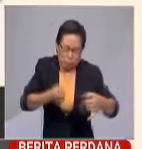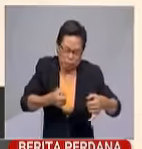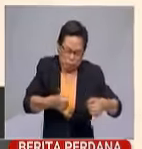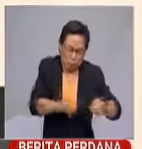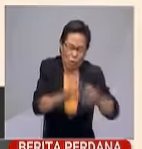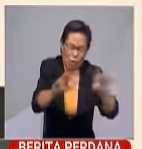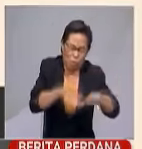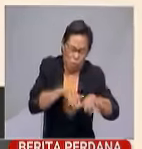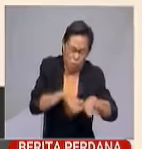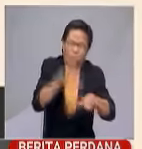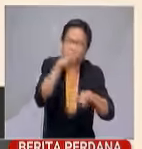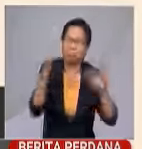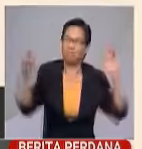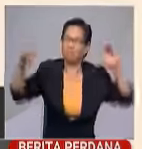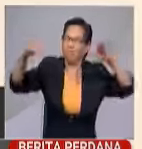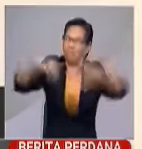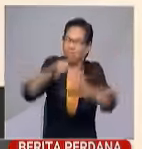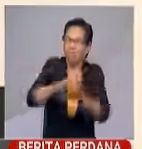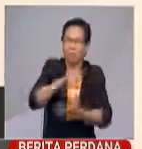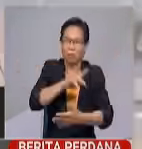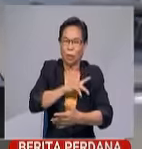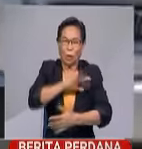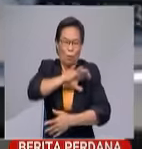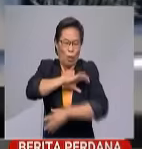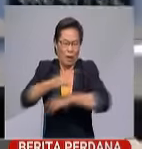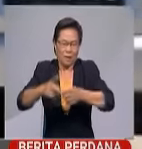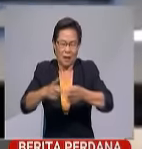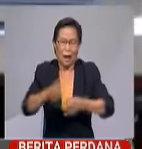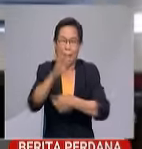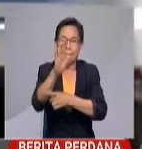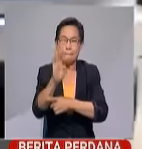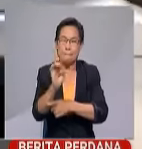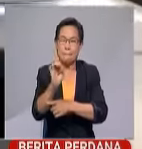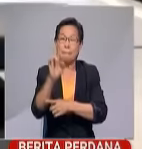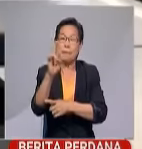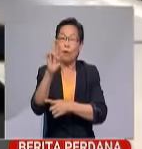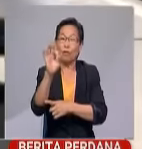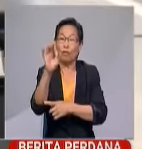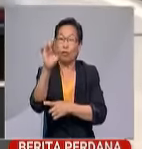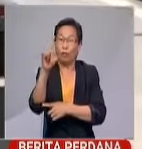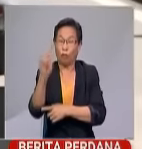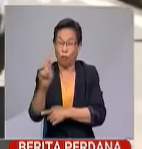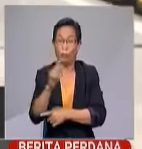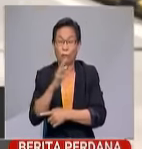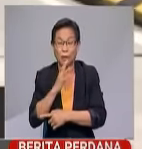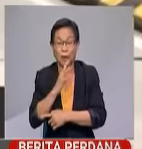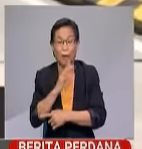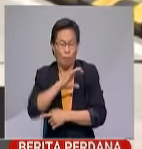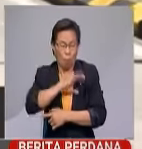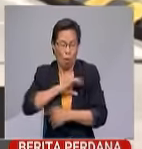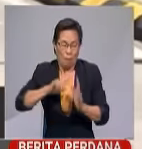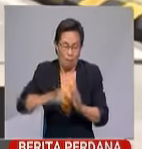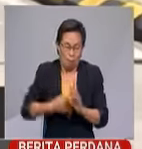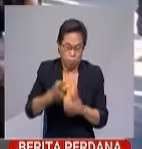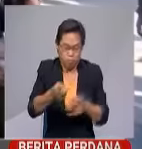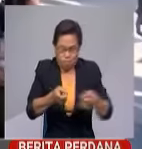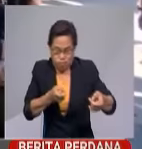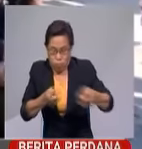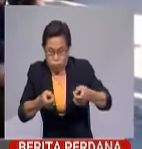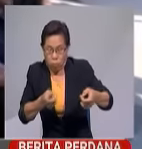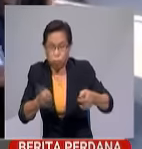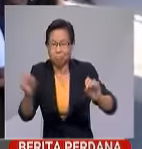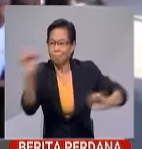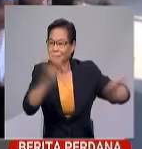akibat perhimpunan berkenaan. Menurut Ketua Polis Daerah Beaufort, DSP Azmir Abdul Razak, pihak polis mula membuat kawalan